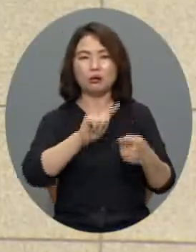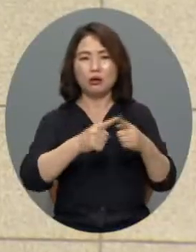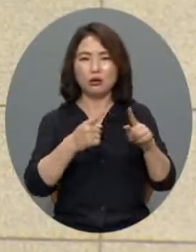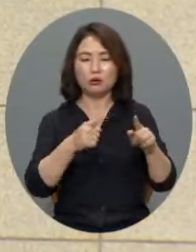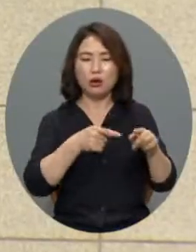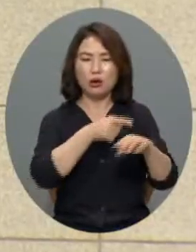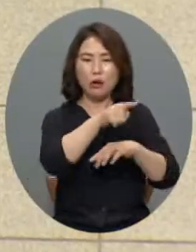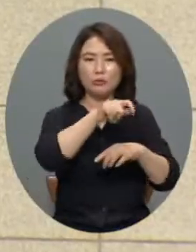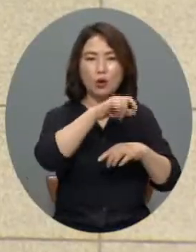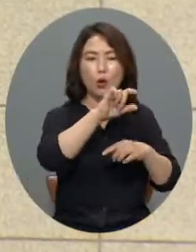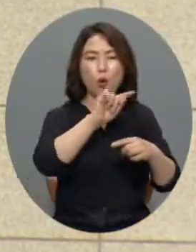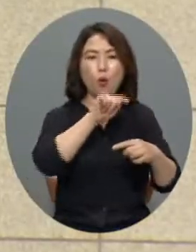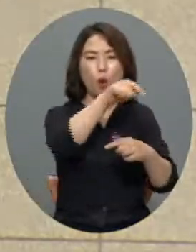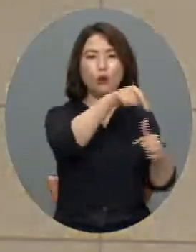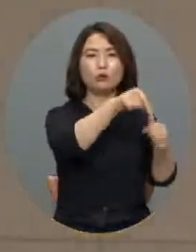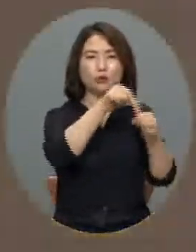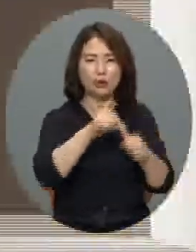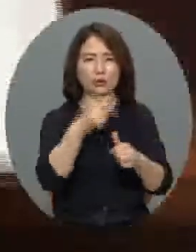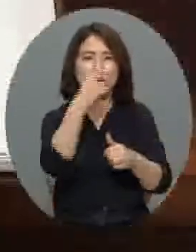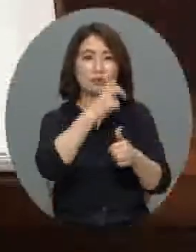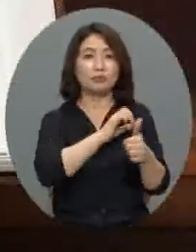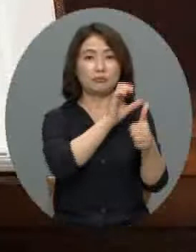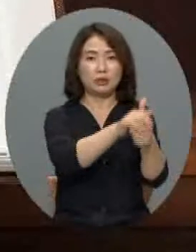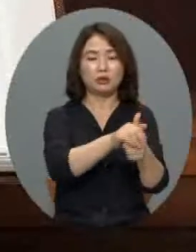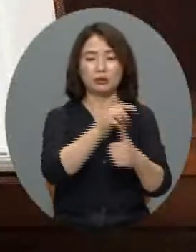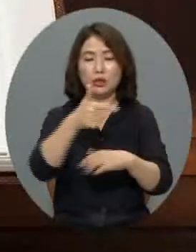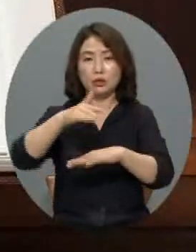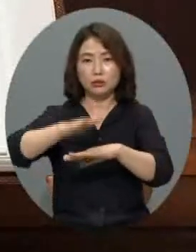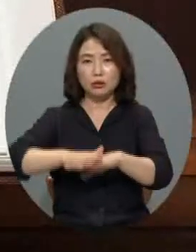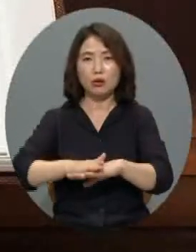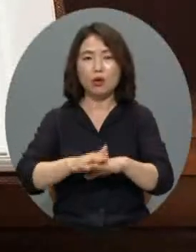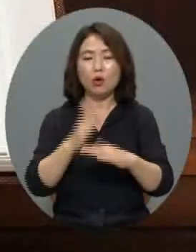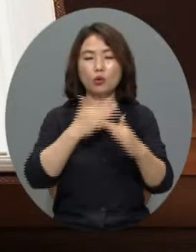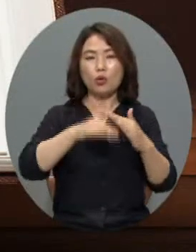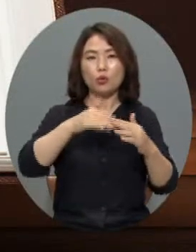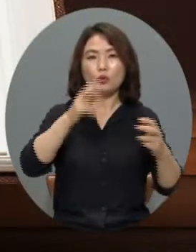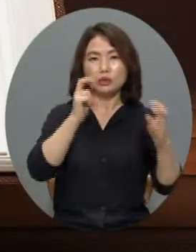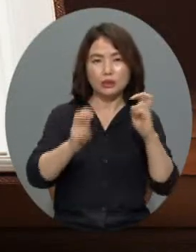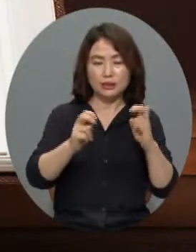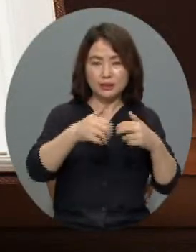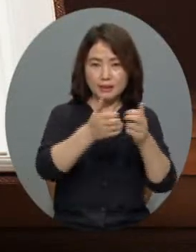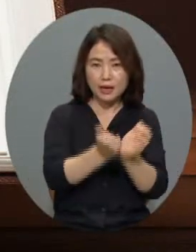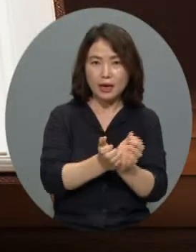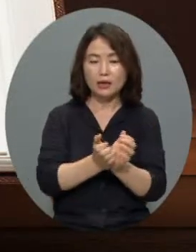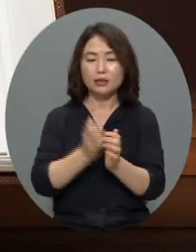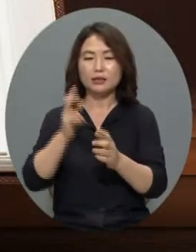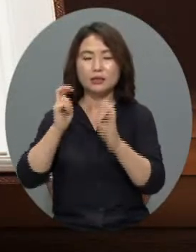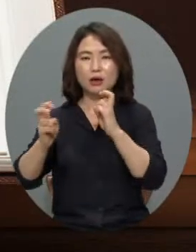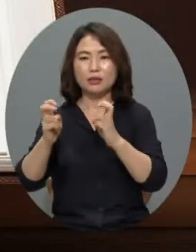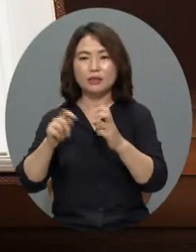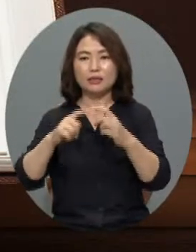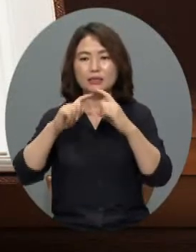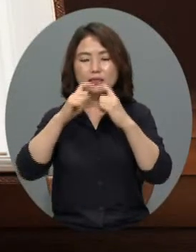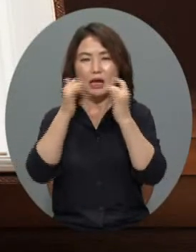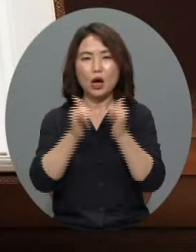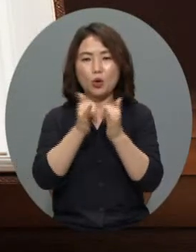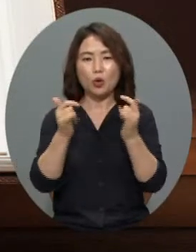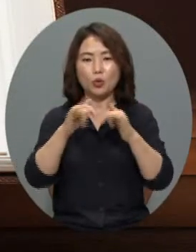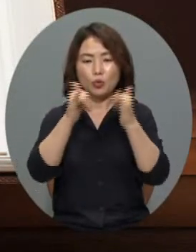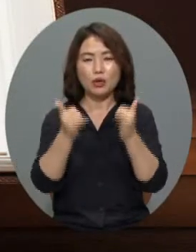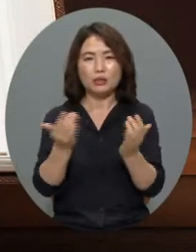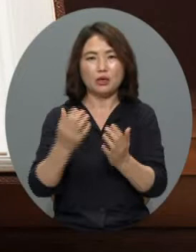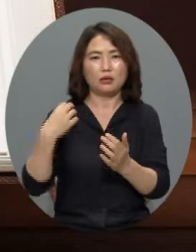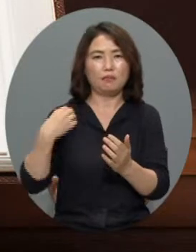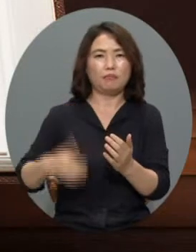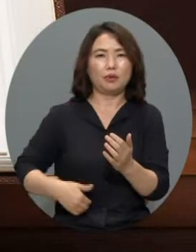감사위원회를 만들었습니다 대전에서는 공공기관은 물론 기업도 사회적 책임을 져야 한다 며